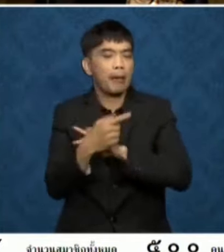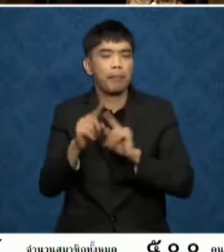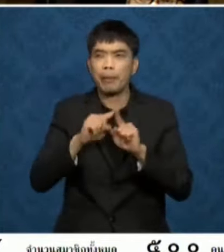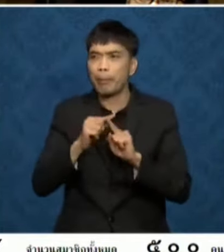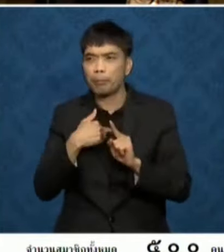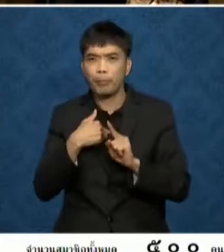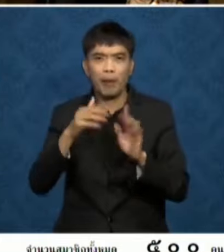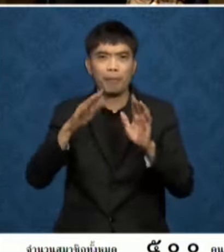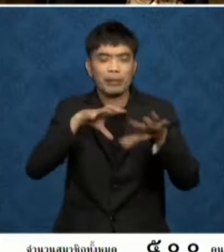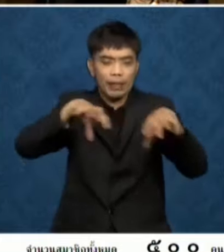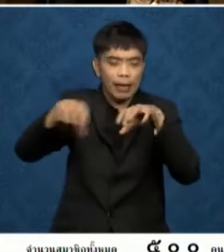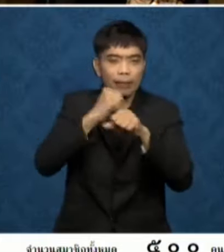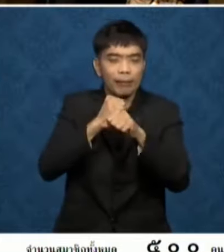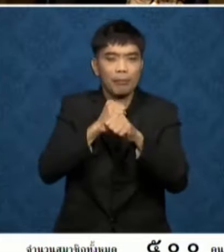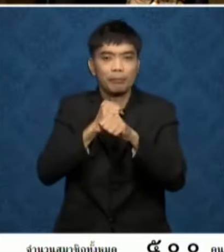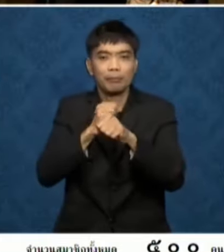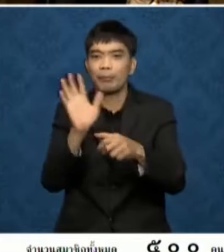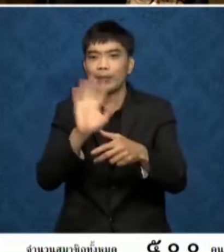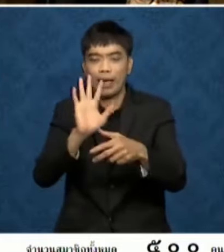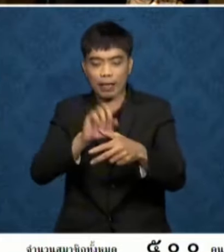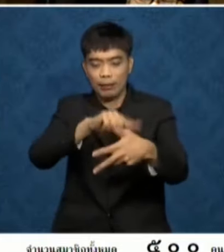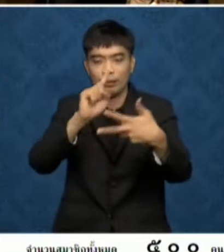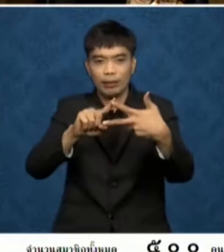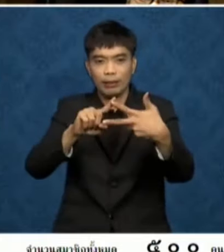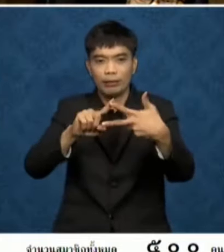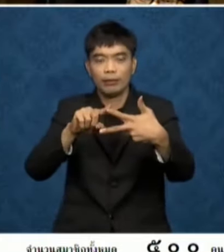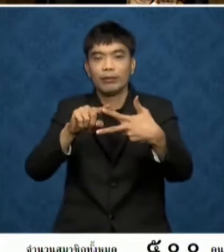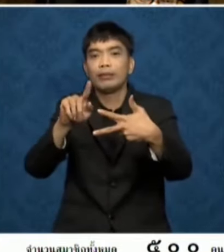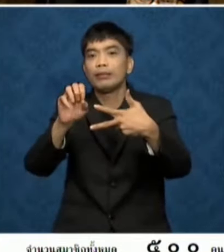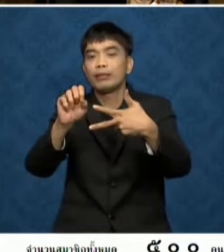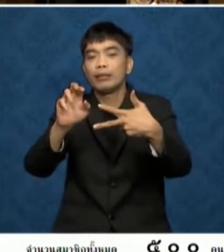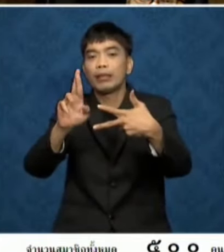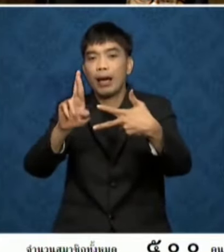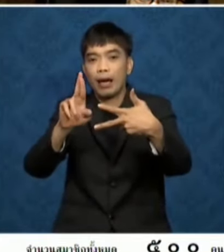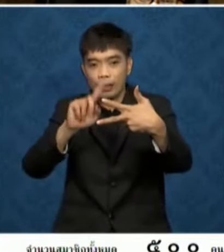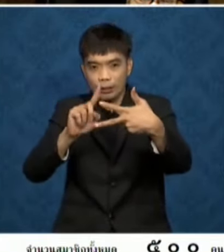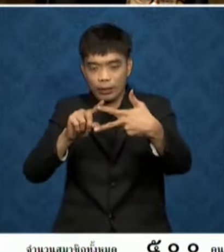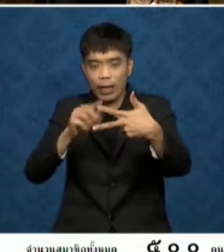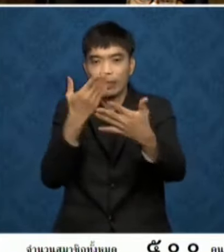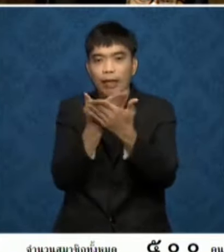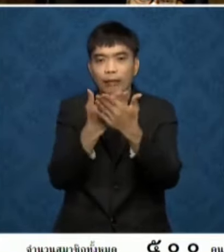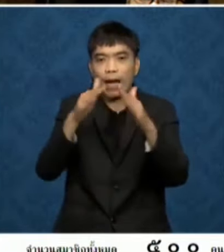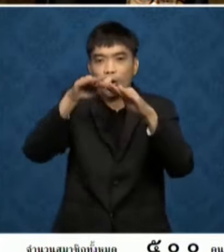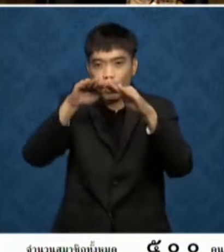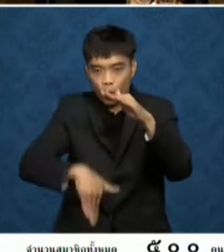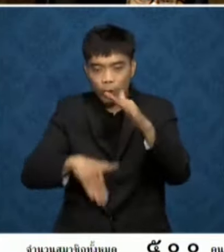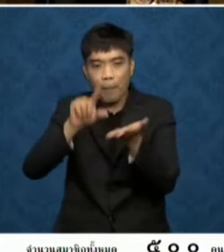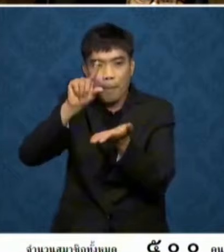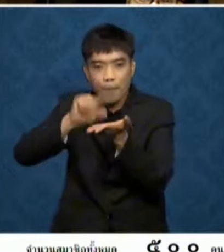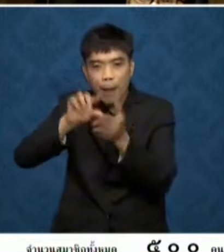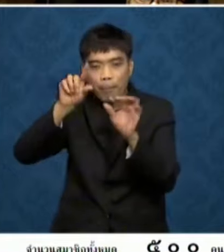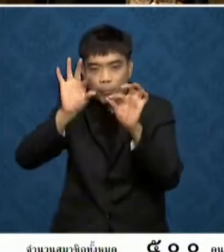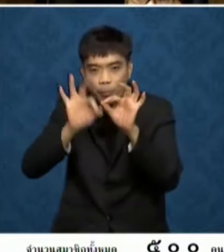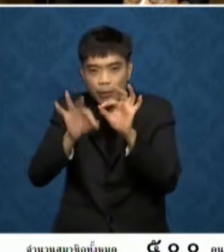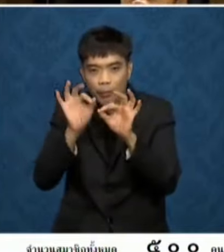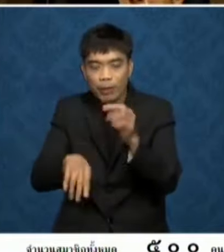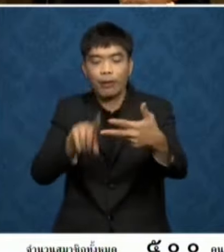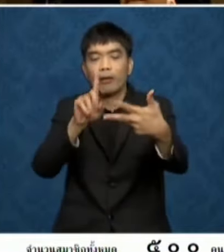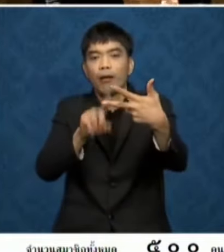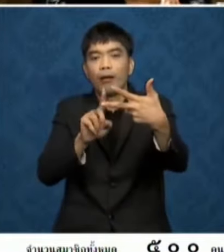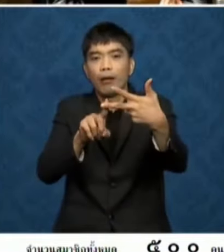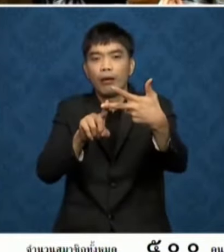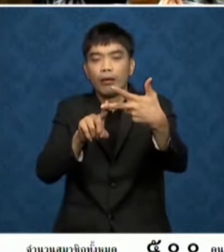2ก็คือเรื่องของตัว R ก็อยากจะให้ลดต้นทุนลงมาหรือลดค่าใช้จ่ายลงมาซึ่งก็ตามที่กรรมาธิการบอกอันนี้ก็ชัดเจนแล้วนะครับและตัวที่3ครับก็อยากที่จะให้ท่าน